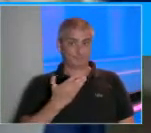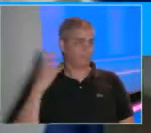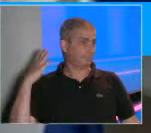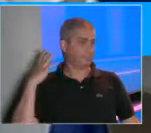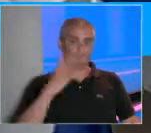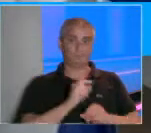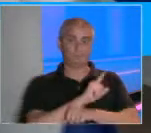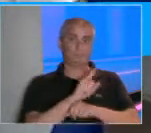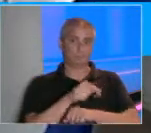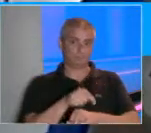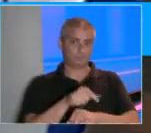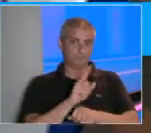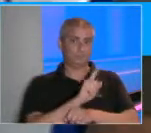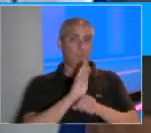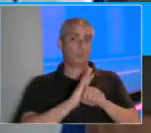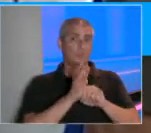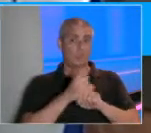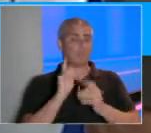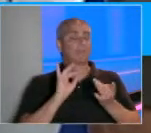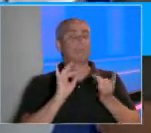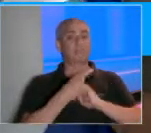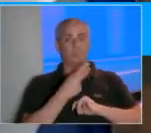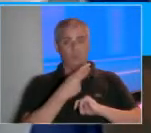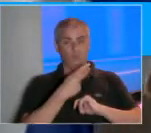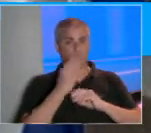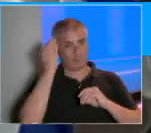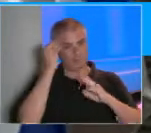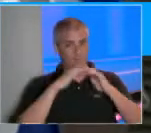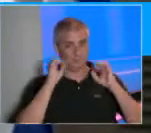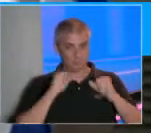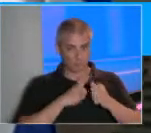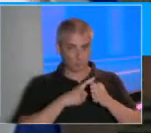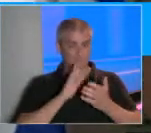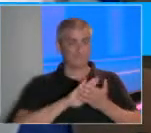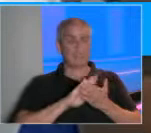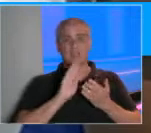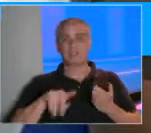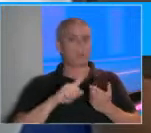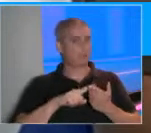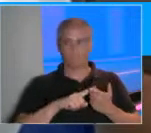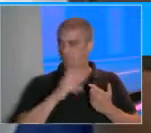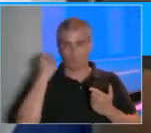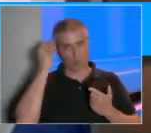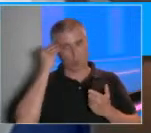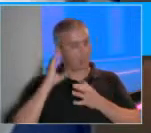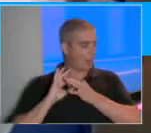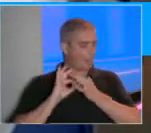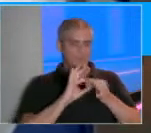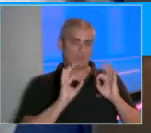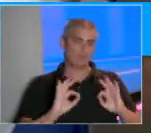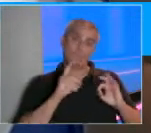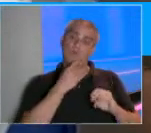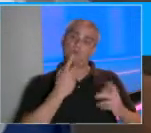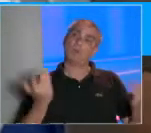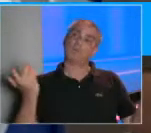לאורך התקופה הזאת, תקופת הקורונה, בניגוד ליסודי ולגני הילדים, ששם לא הייתה למידה רצופה, והם